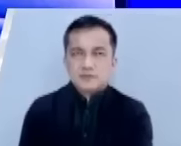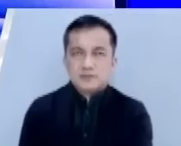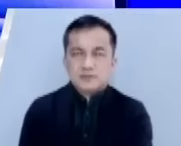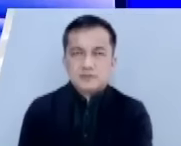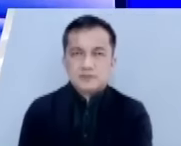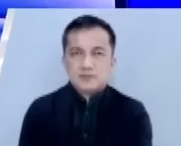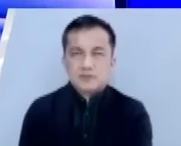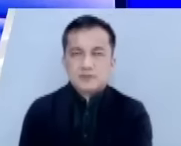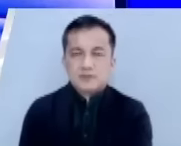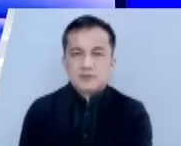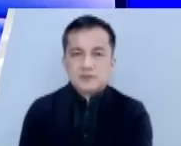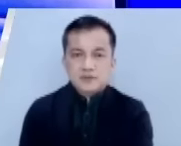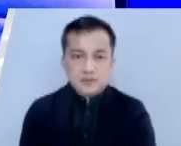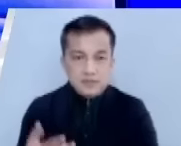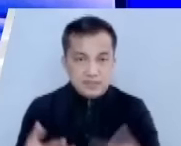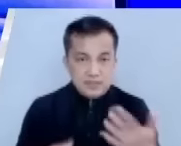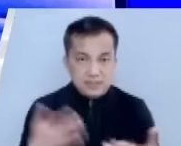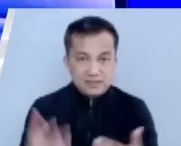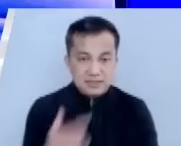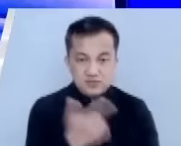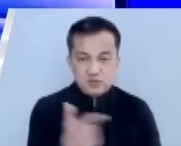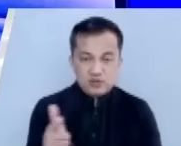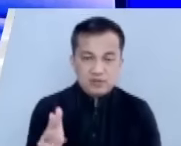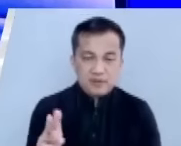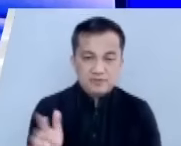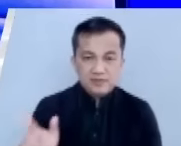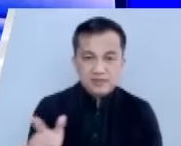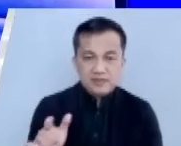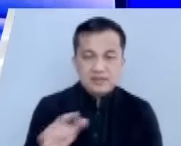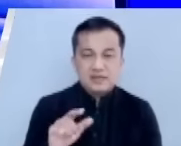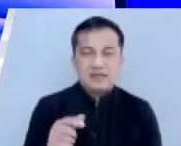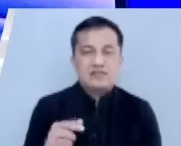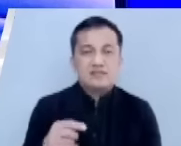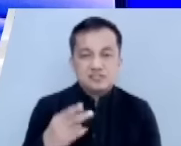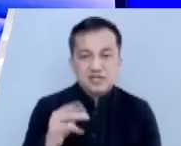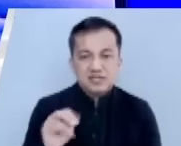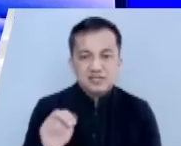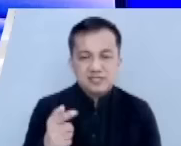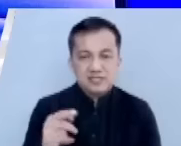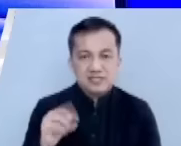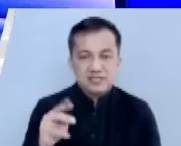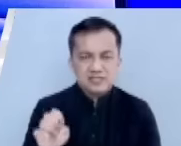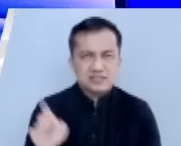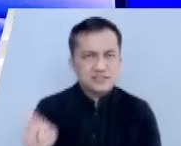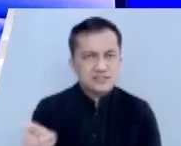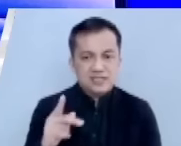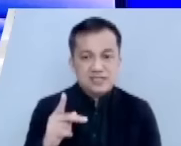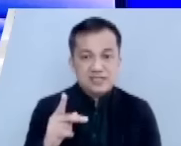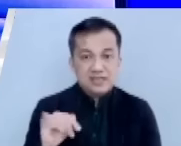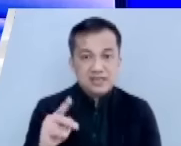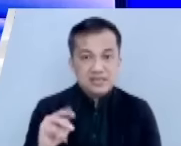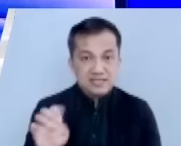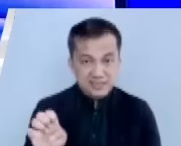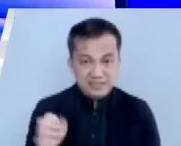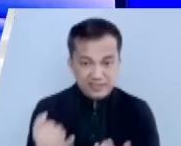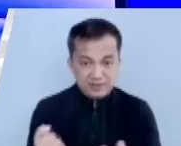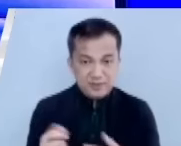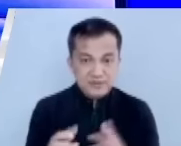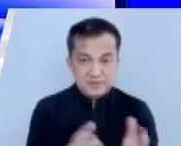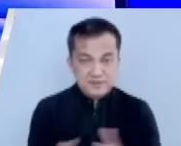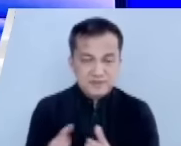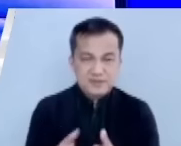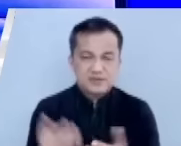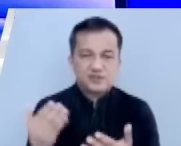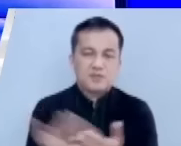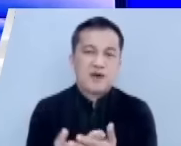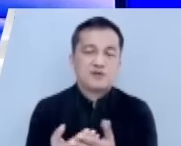Exciting ang 2025 para kay Shining Inheritance star Kylene Alcantara na ngayon pa lang ay naghahanda na para sa bago niyang series at